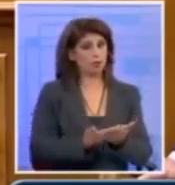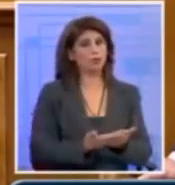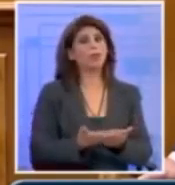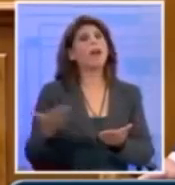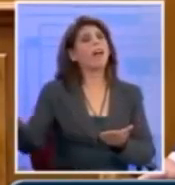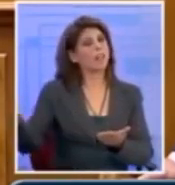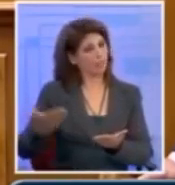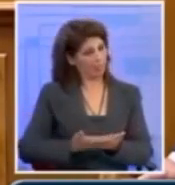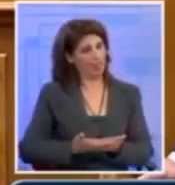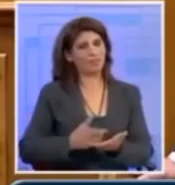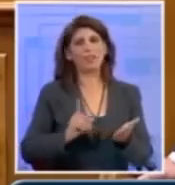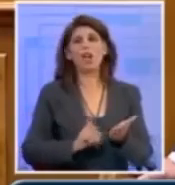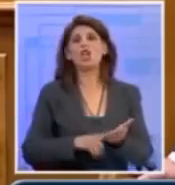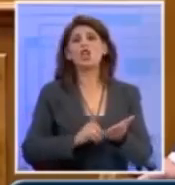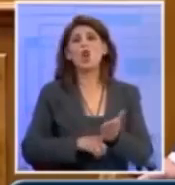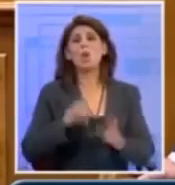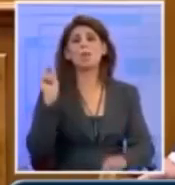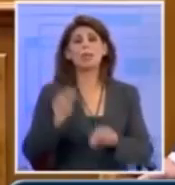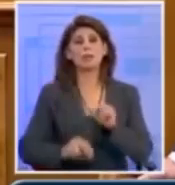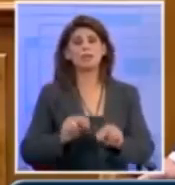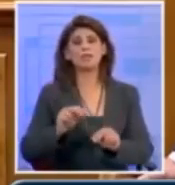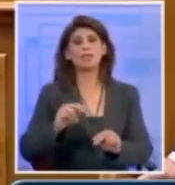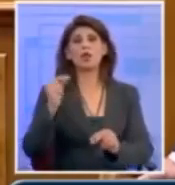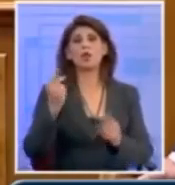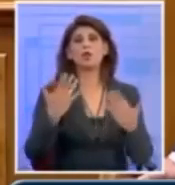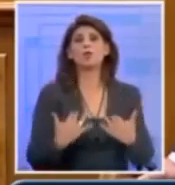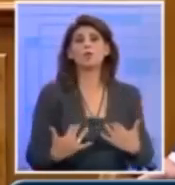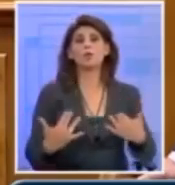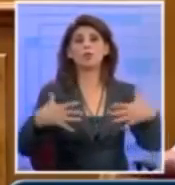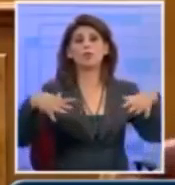θα νομοθετηθεί στο Ελληνικό Κοινοβούλιο, που είναι